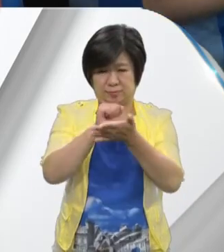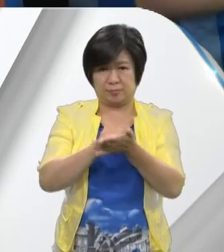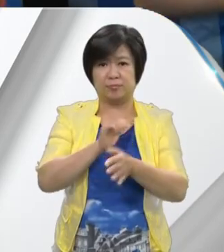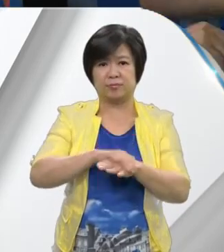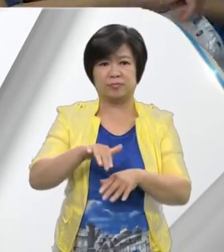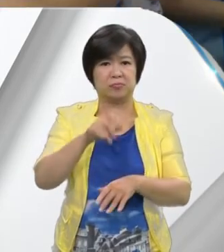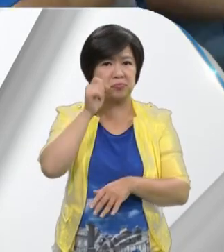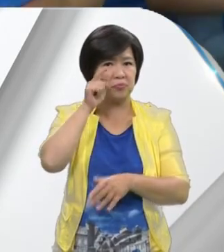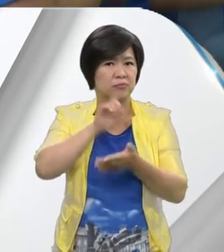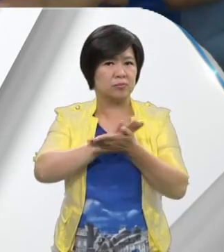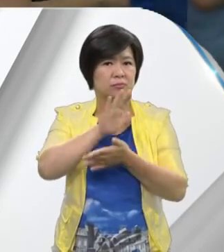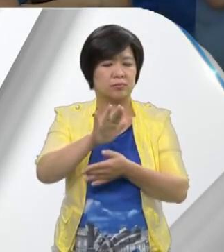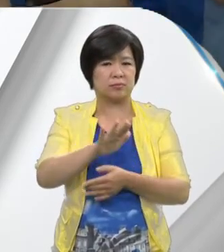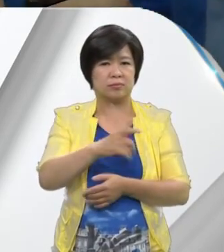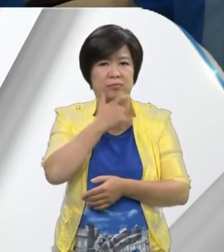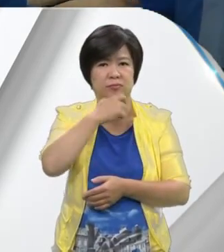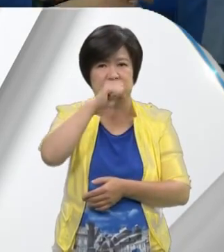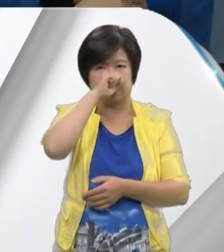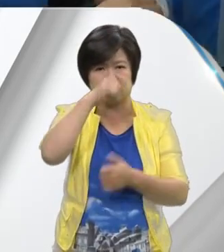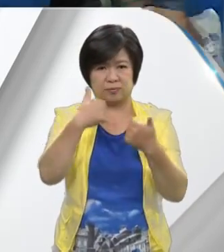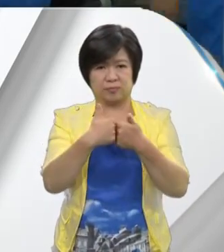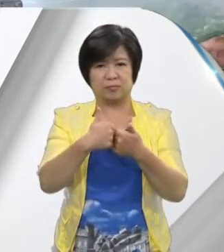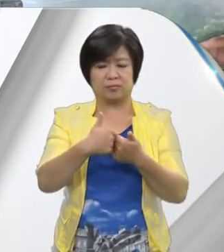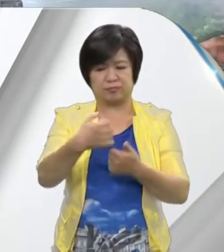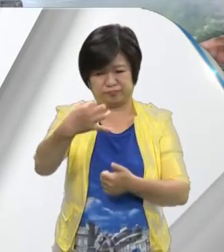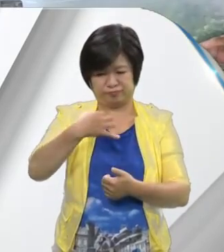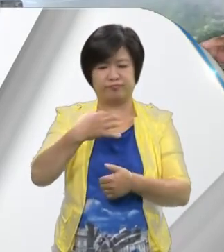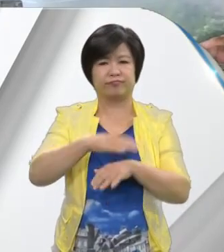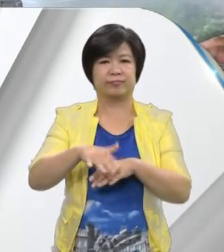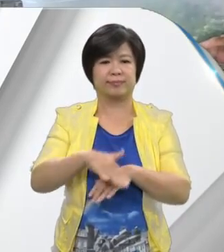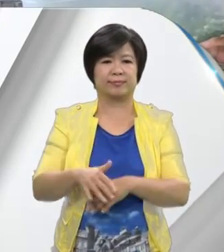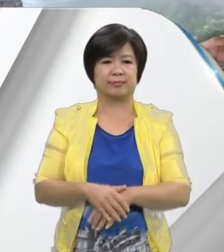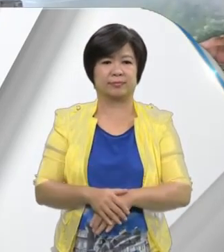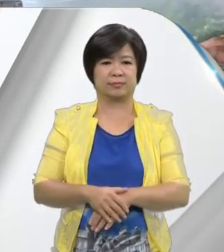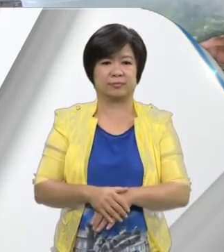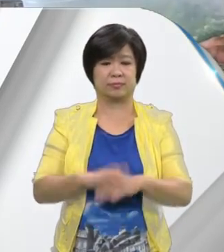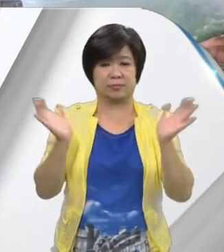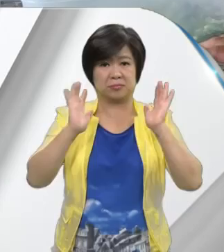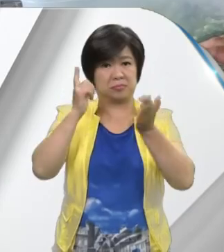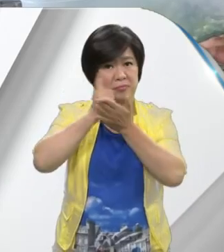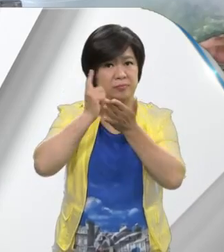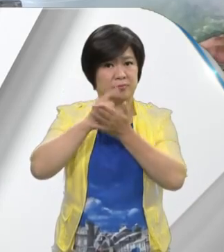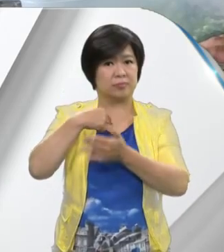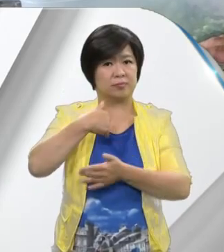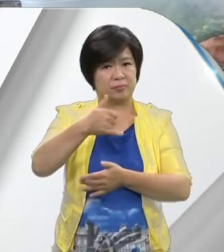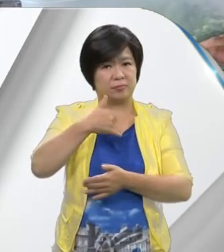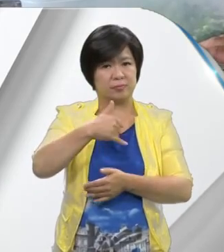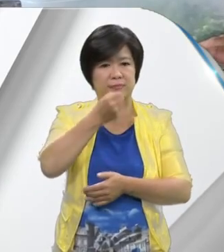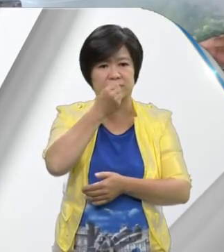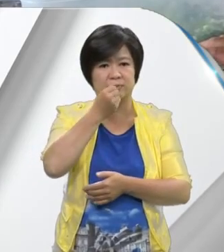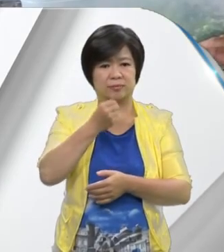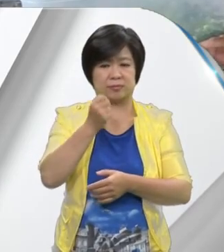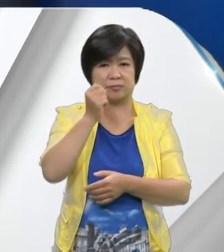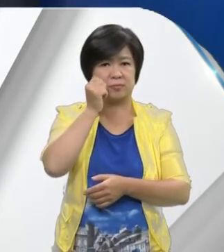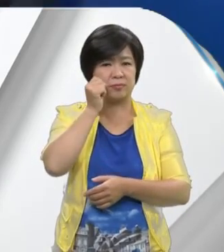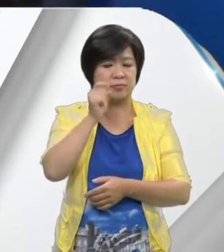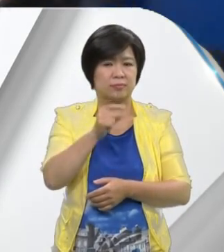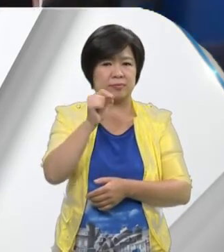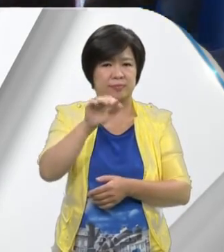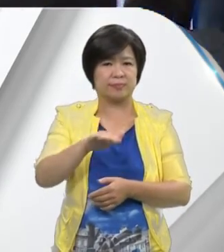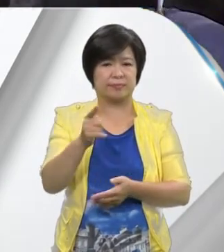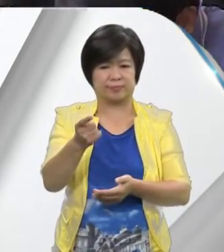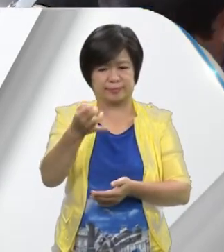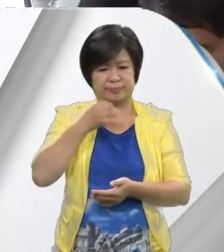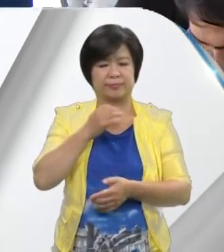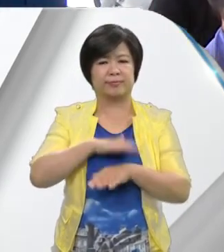那一个月之后慈善功德会来过来跟我们结账。 生意的名义当然是按每个月月底结账。 年纪